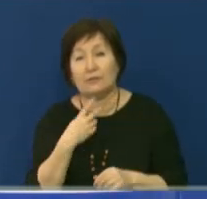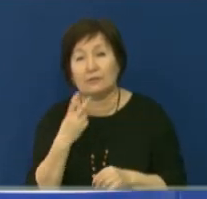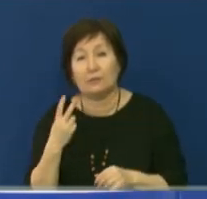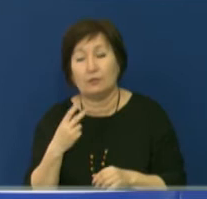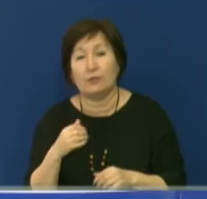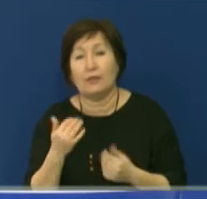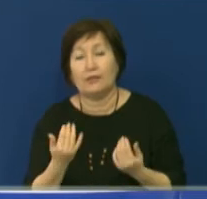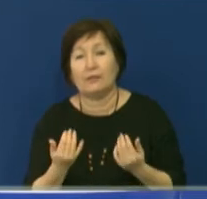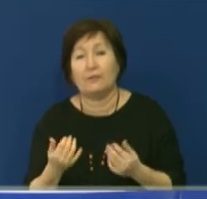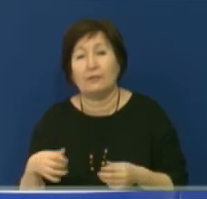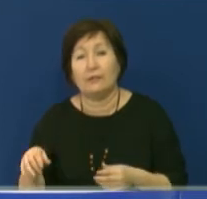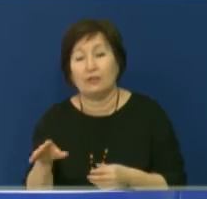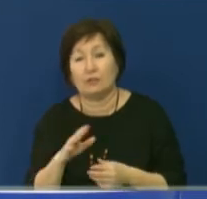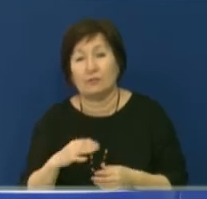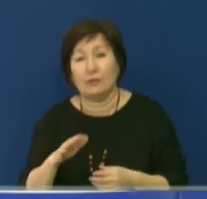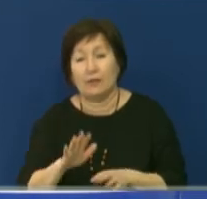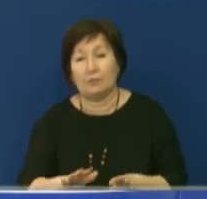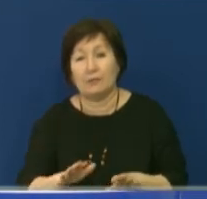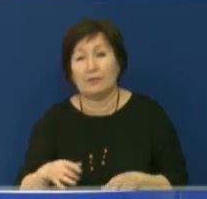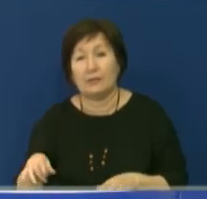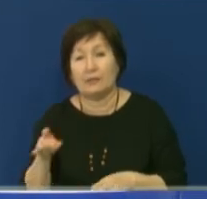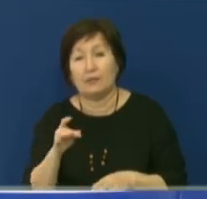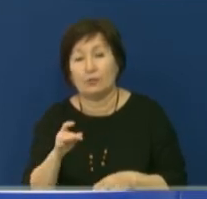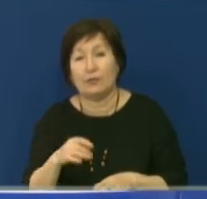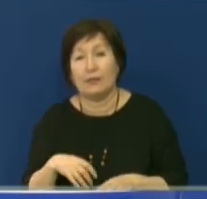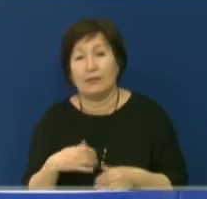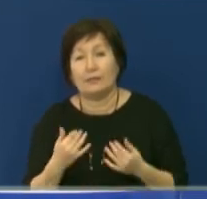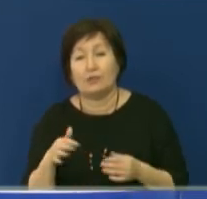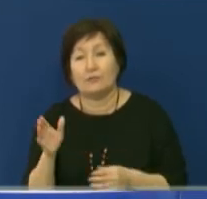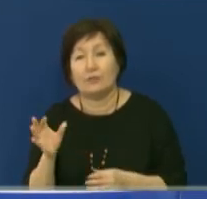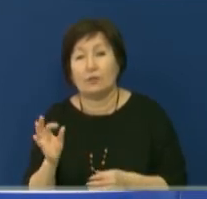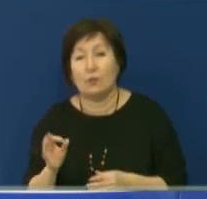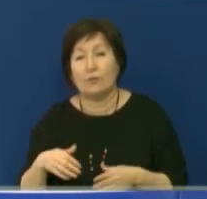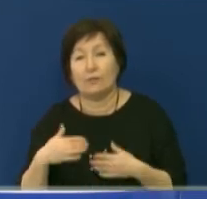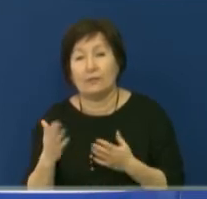на строительство жилья в сельских населенных пунктах Восточно-Казахстанской области выделено